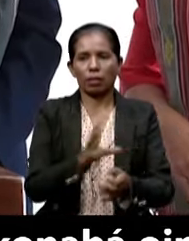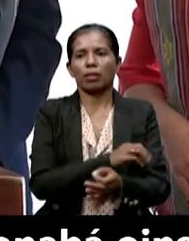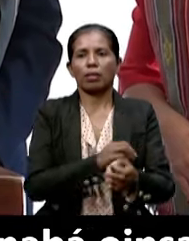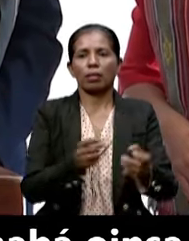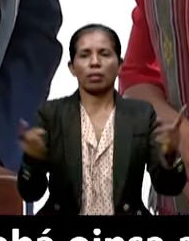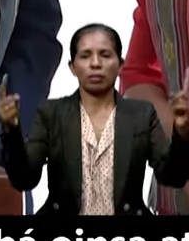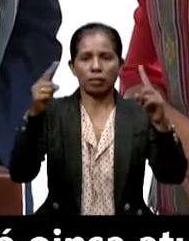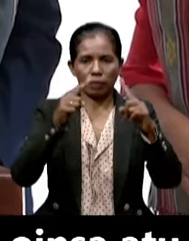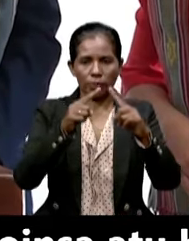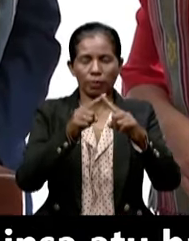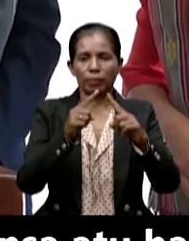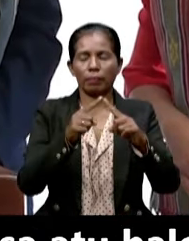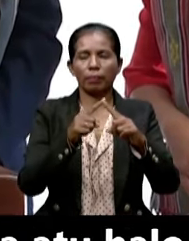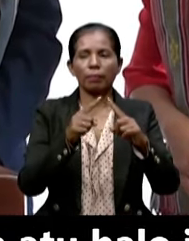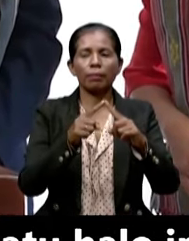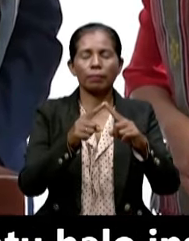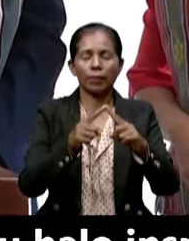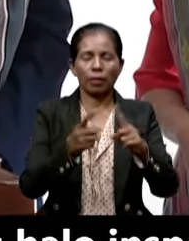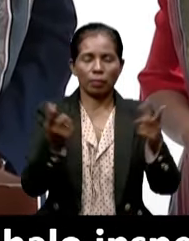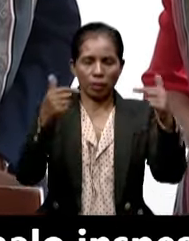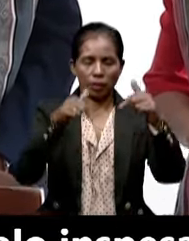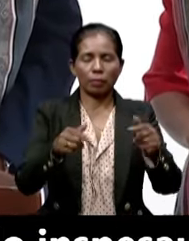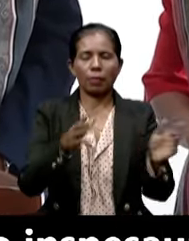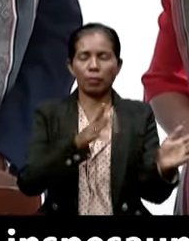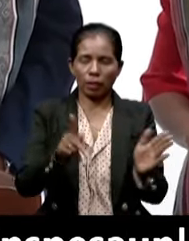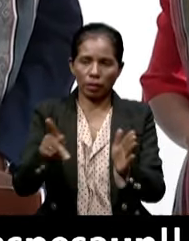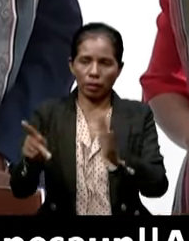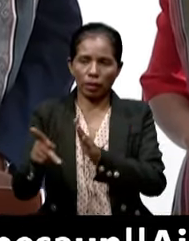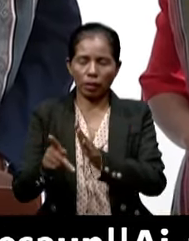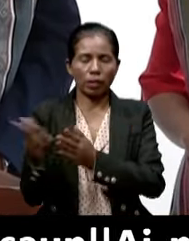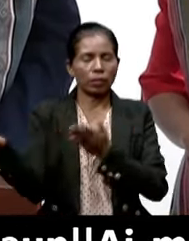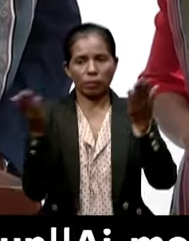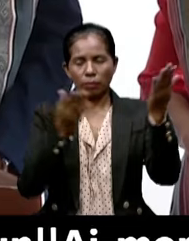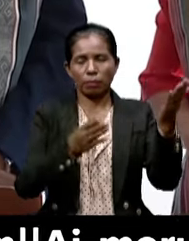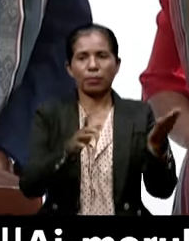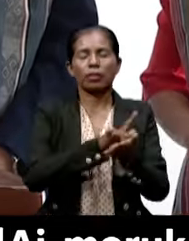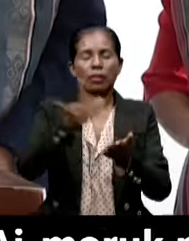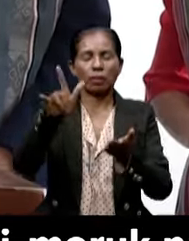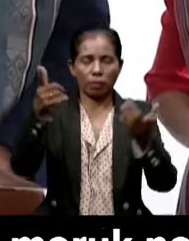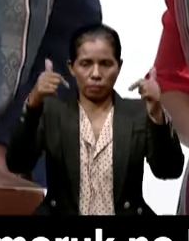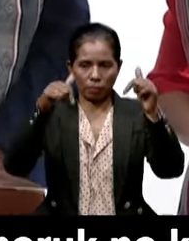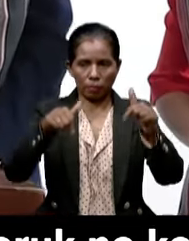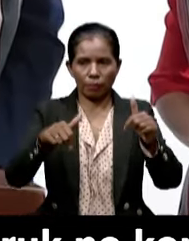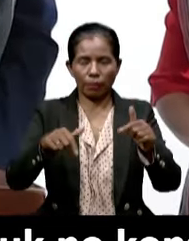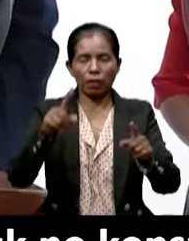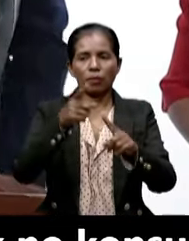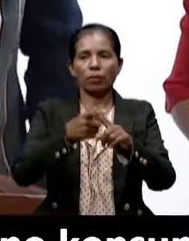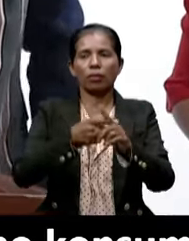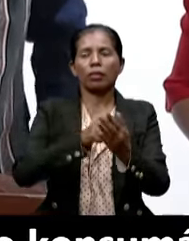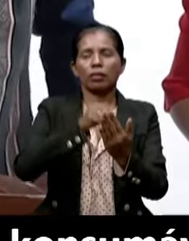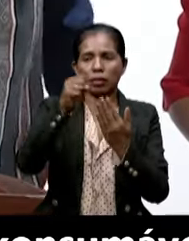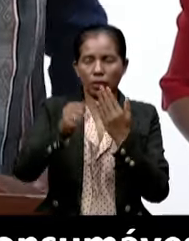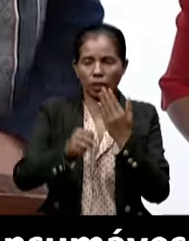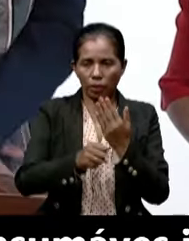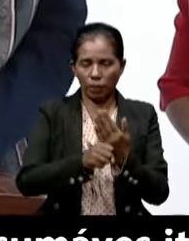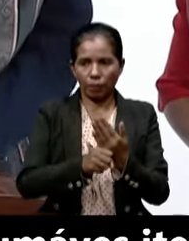ke Bali. Jadi kami rencanakan kita akan terbang di Denpasar Bali di awal September.